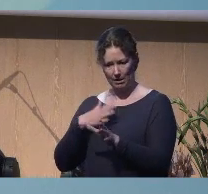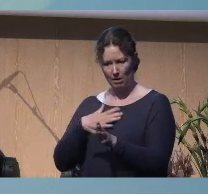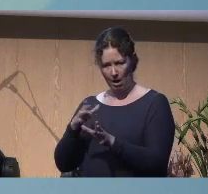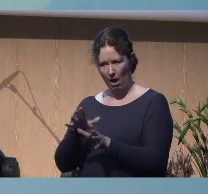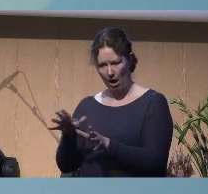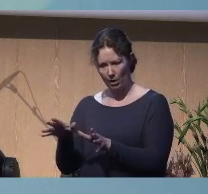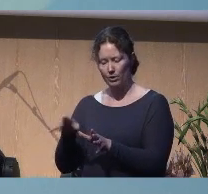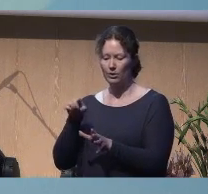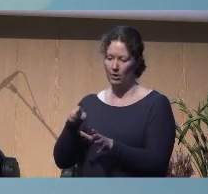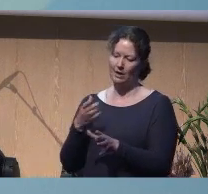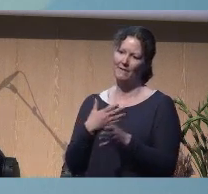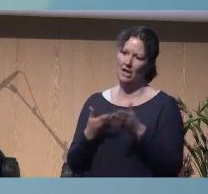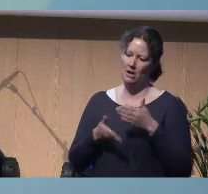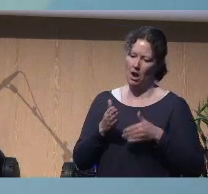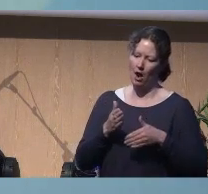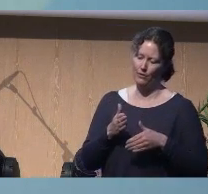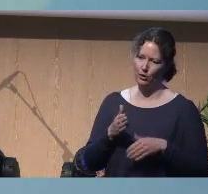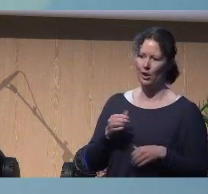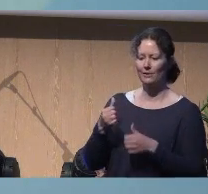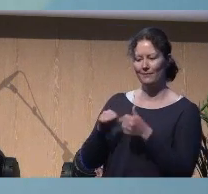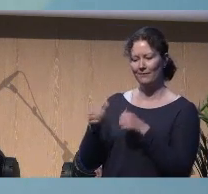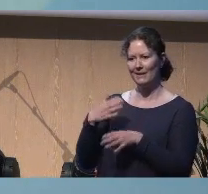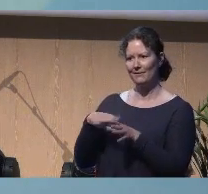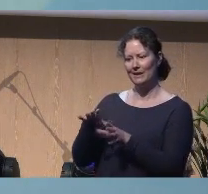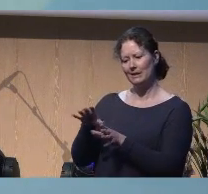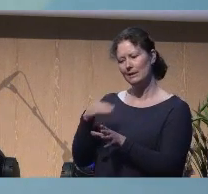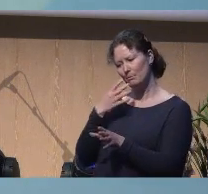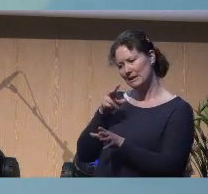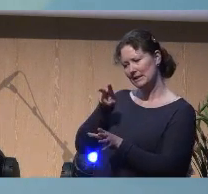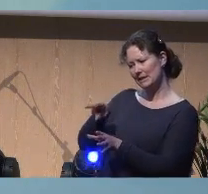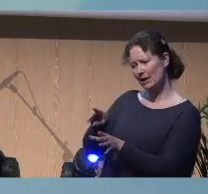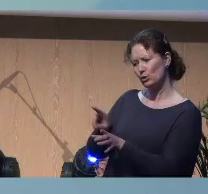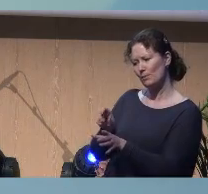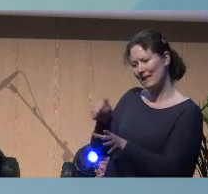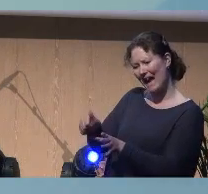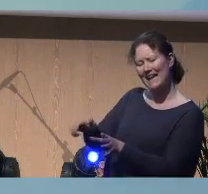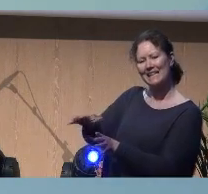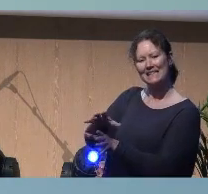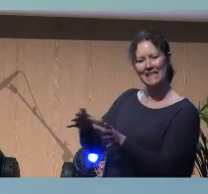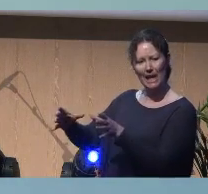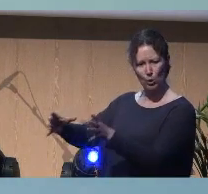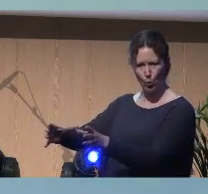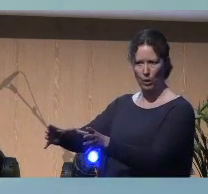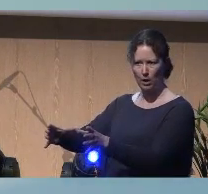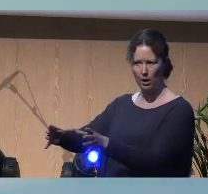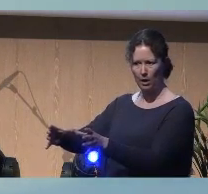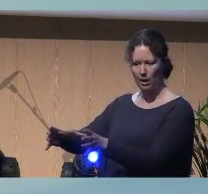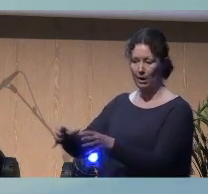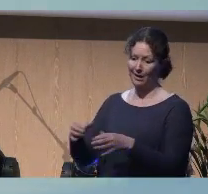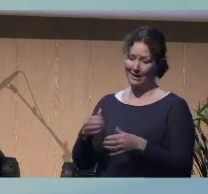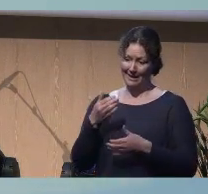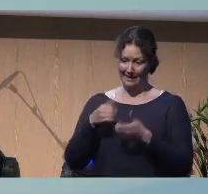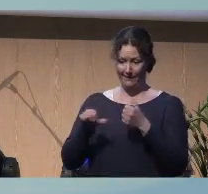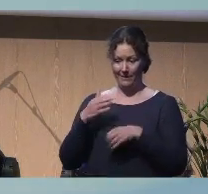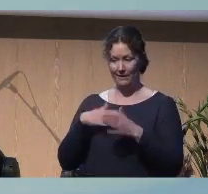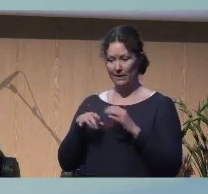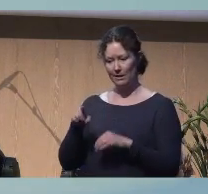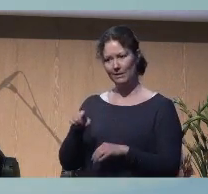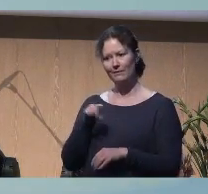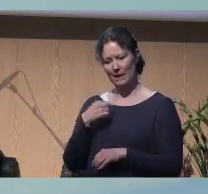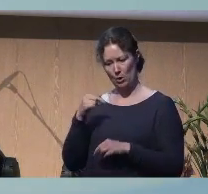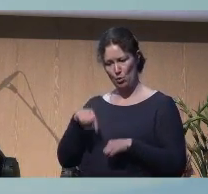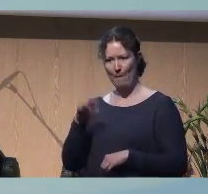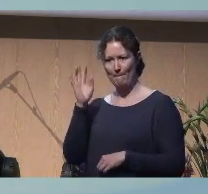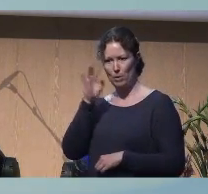så det helt avgjørende at frivilligheten blir sett som en egen sektor. I frivilligheten vi nå bekymret for,